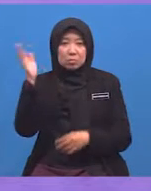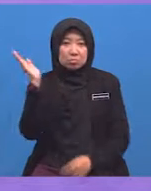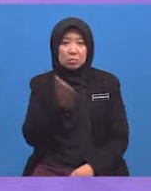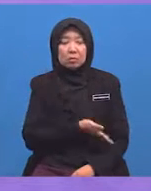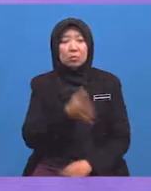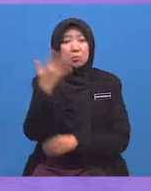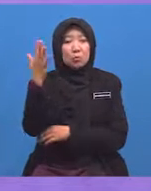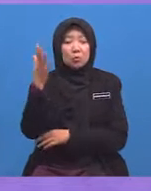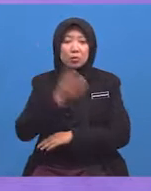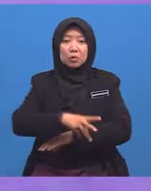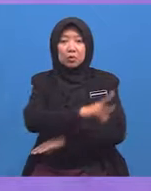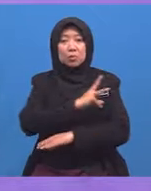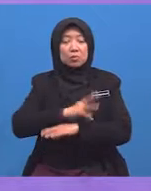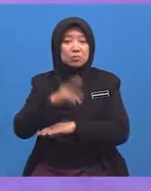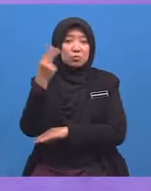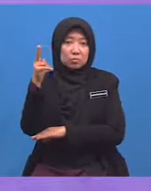di kawasan hutan.